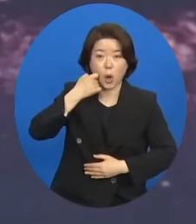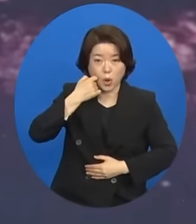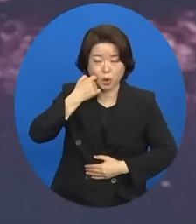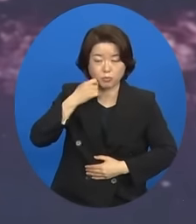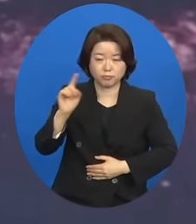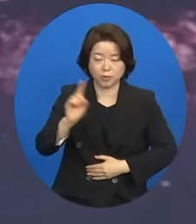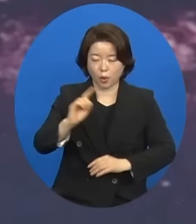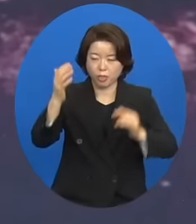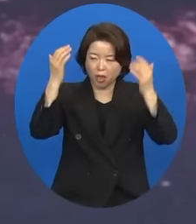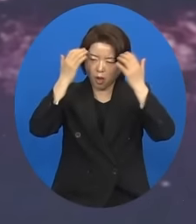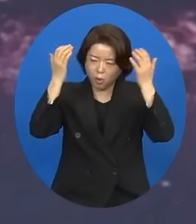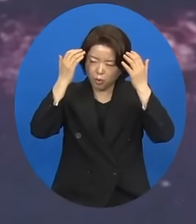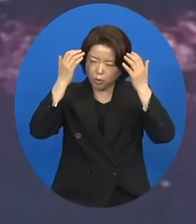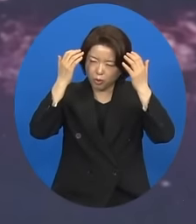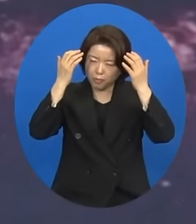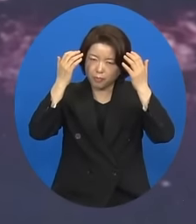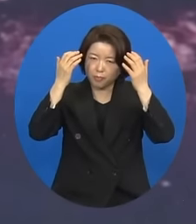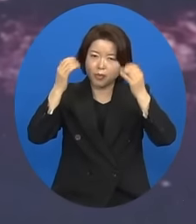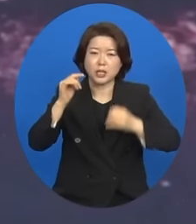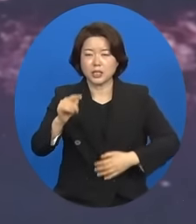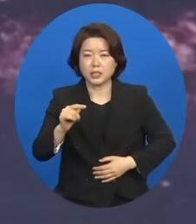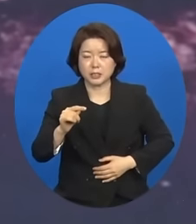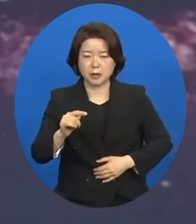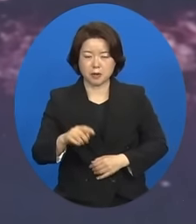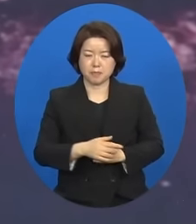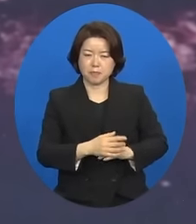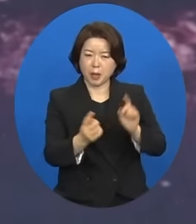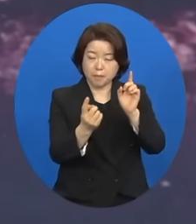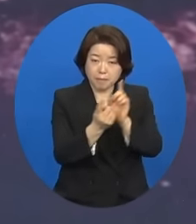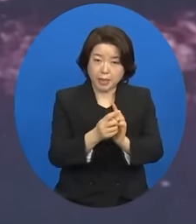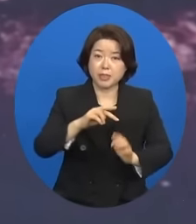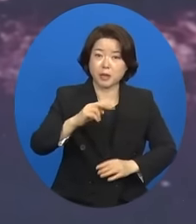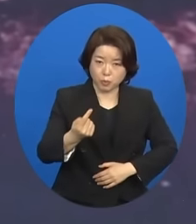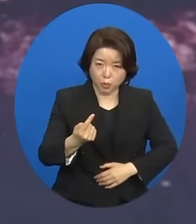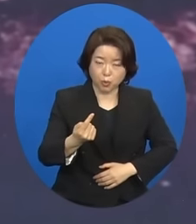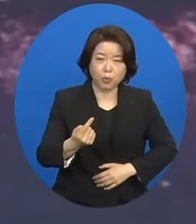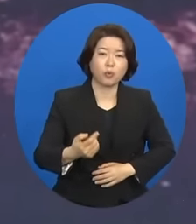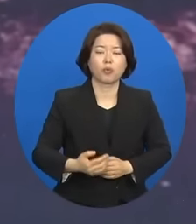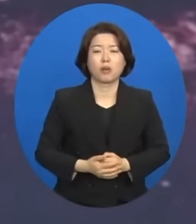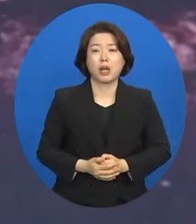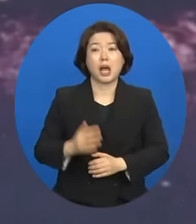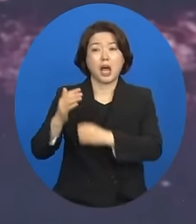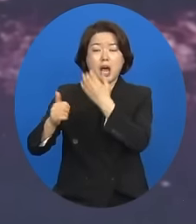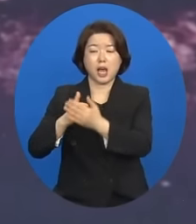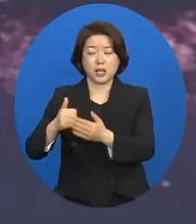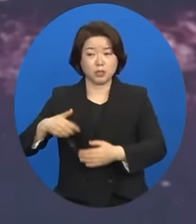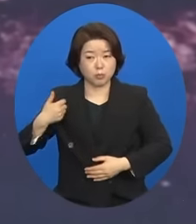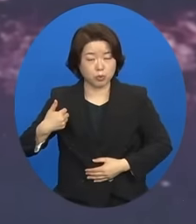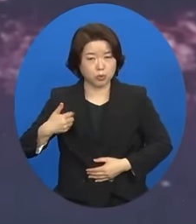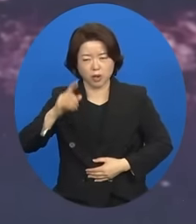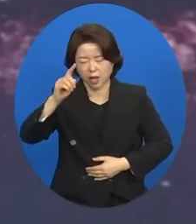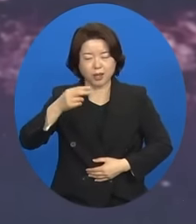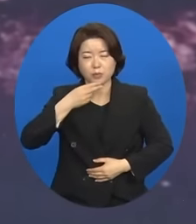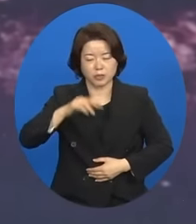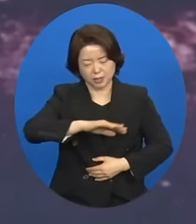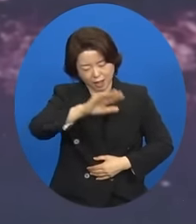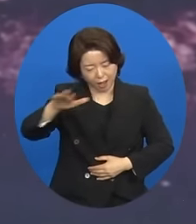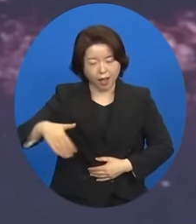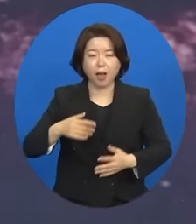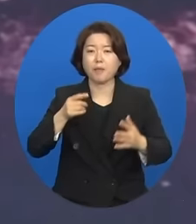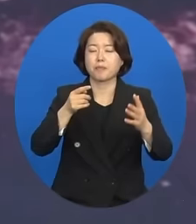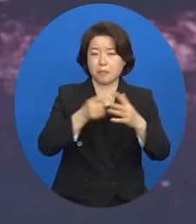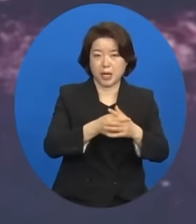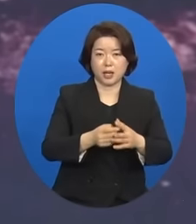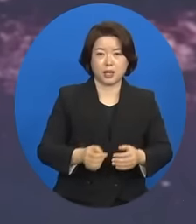고통스러운 만남 그것마저도 하나님이 모르시는 것은 없다라는 것이죠 근데이